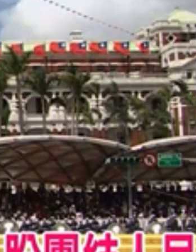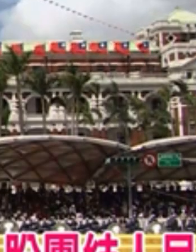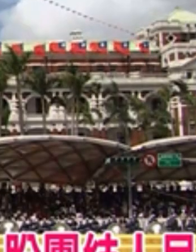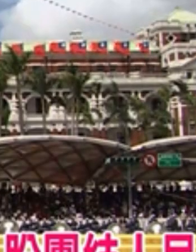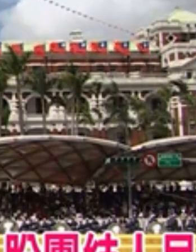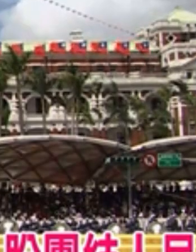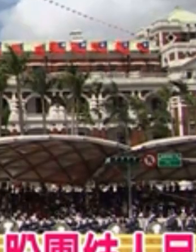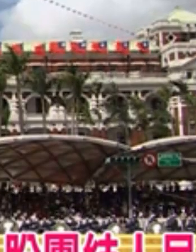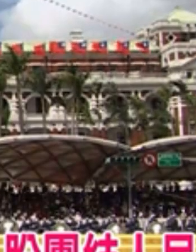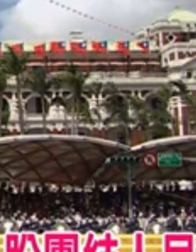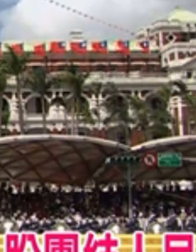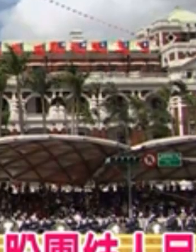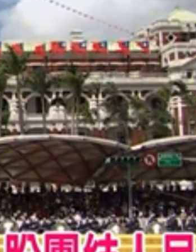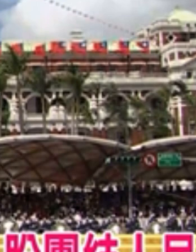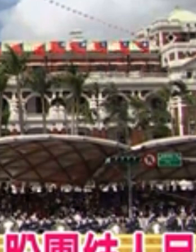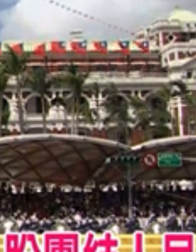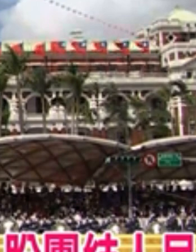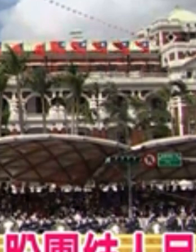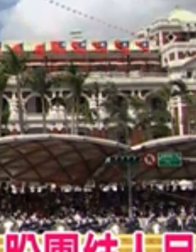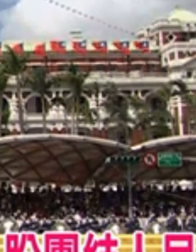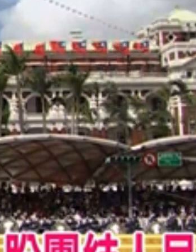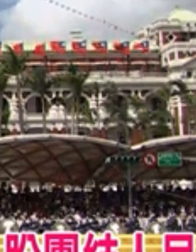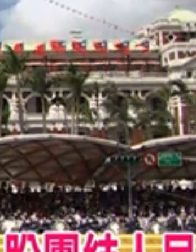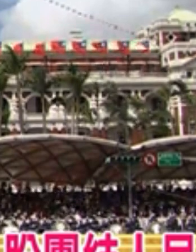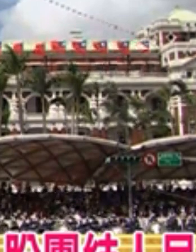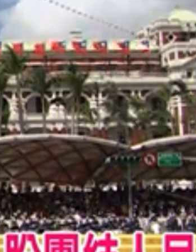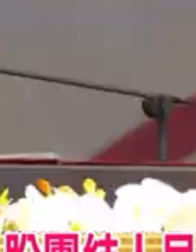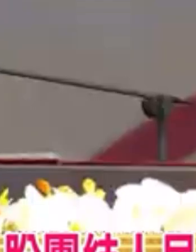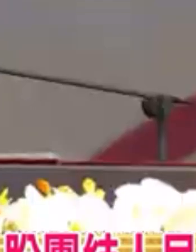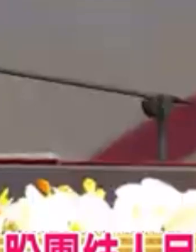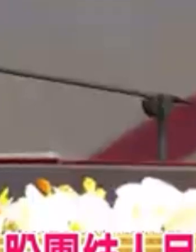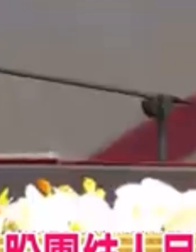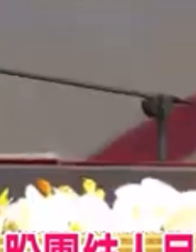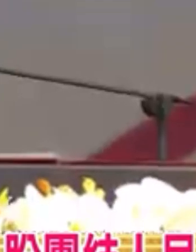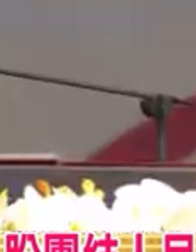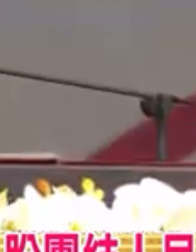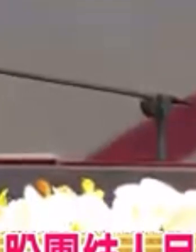恭请总统讲话。